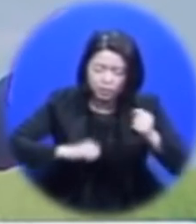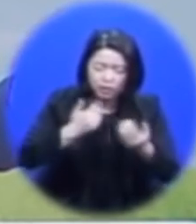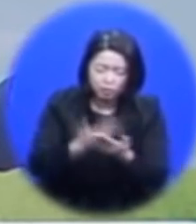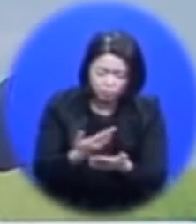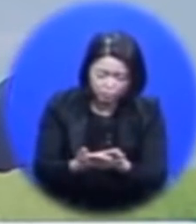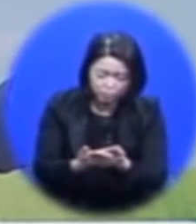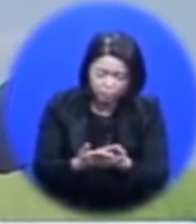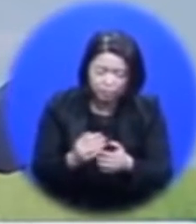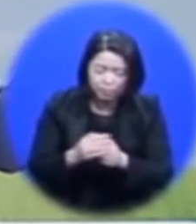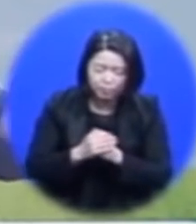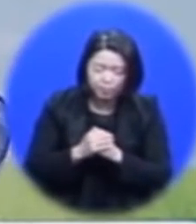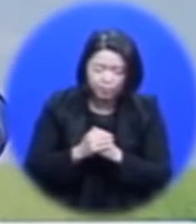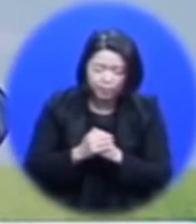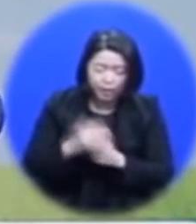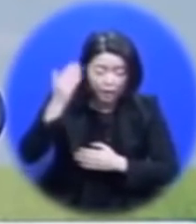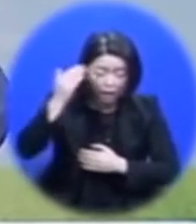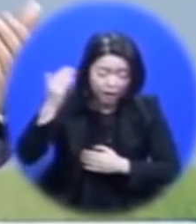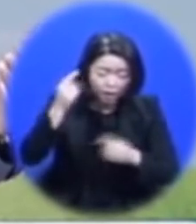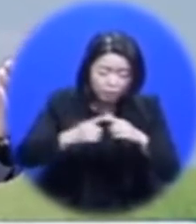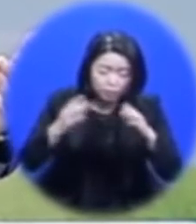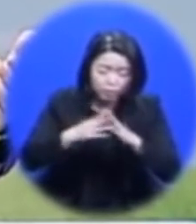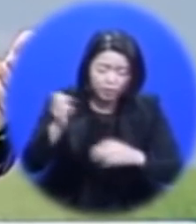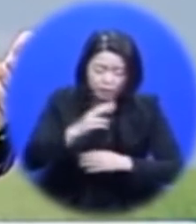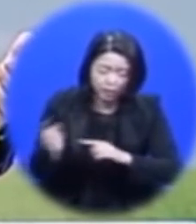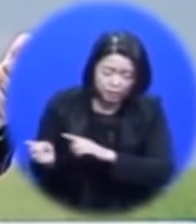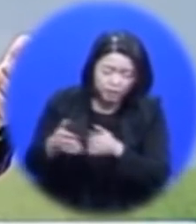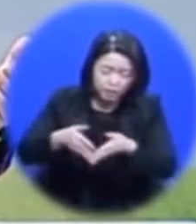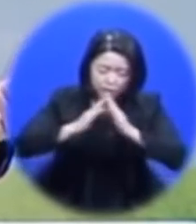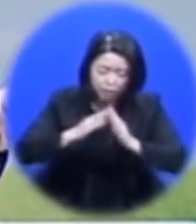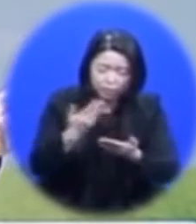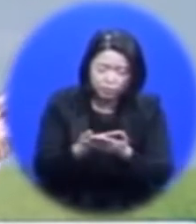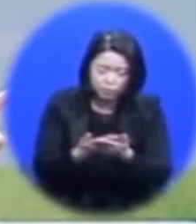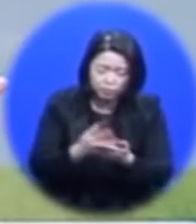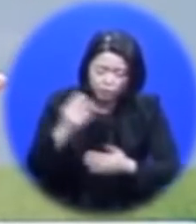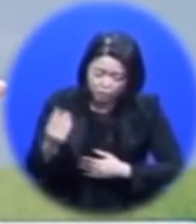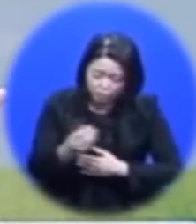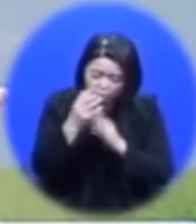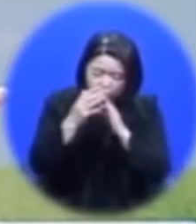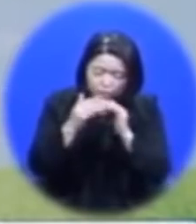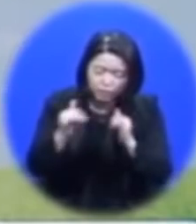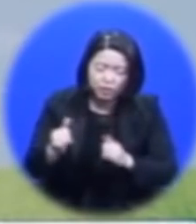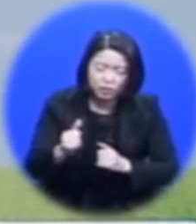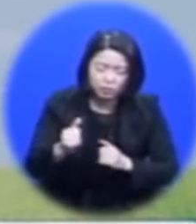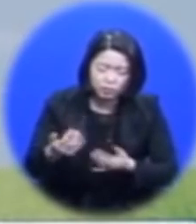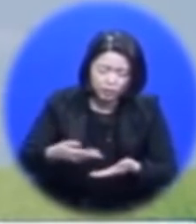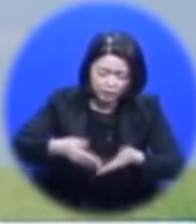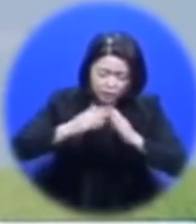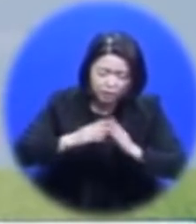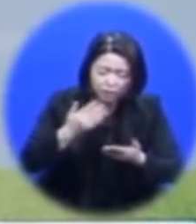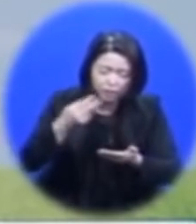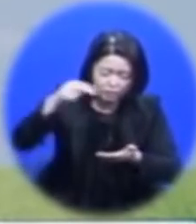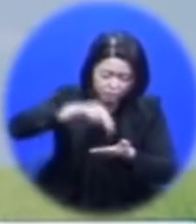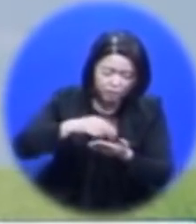주소서. 한국교회를 다시 세워주시고 거룩한 성도들이 일어나게